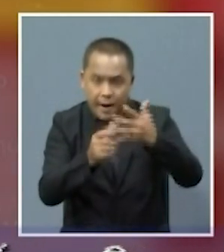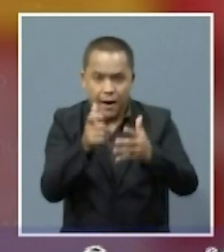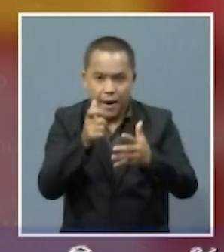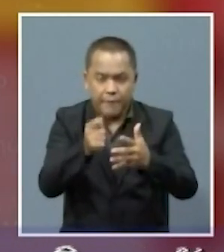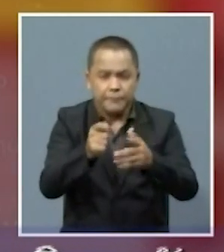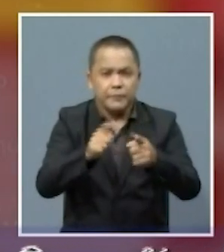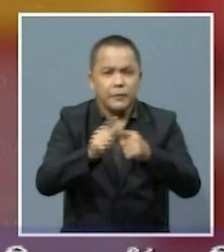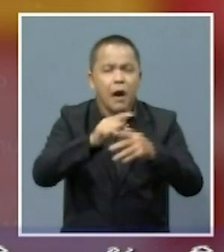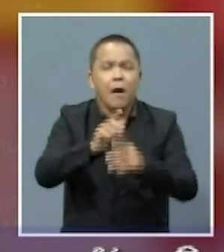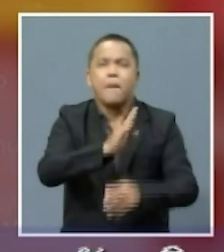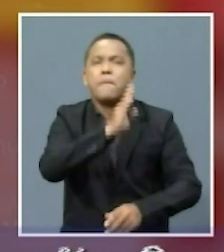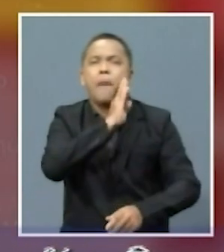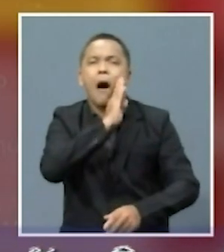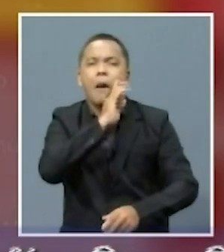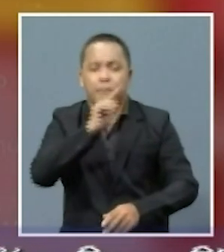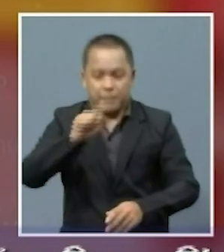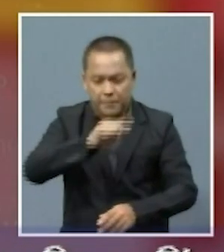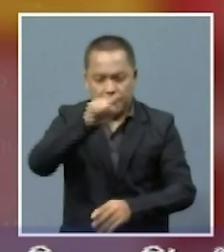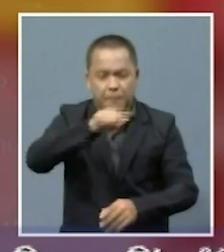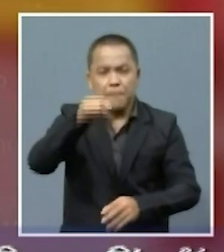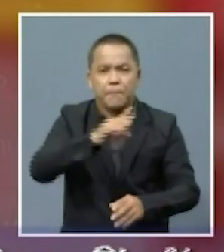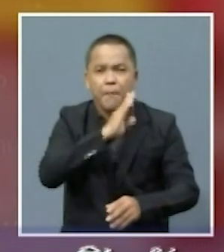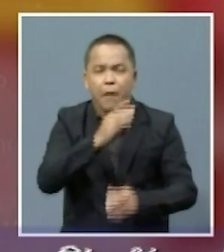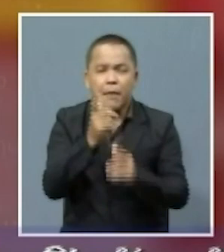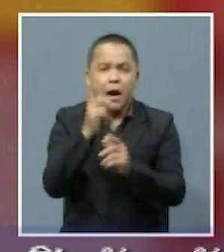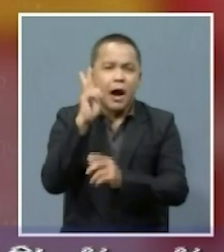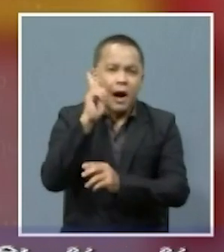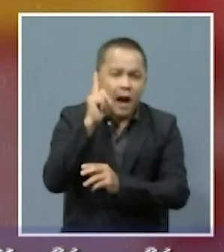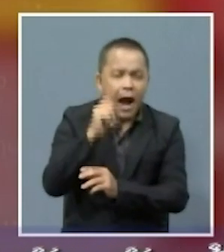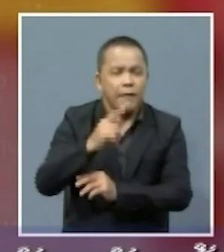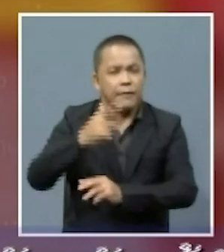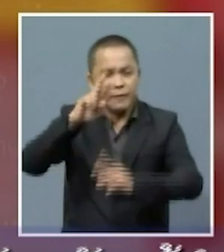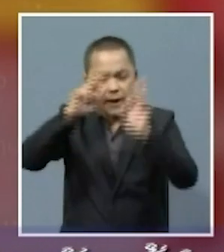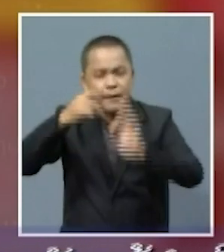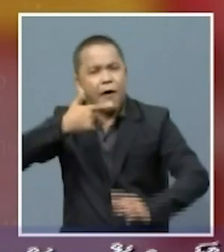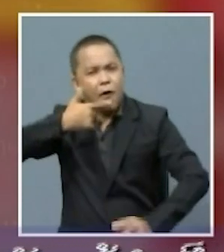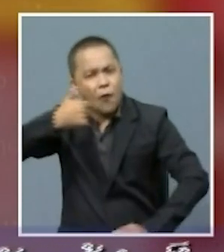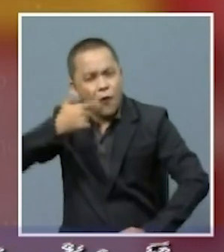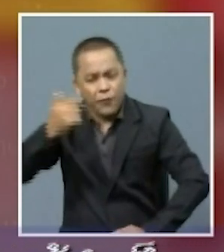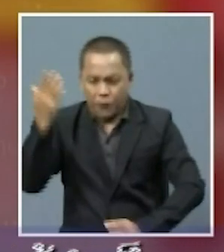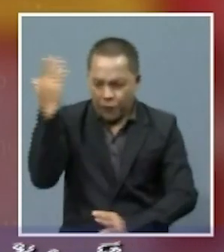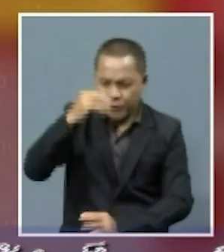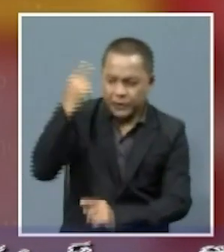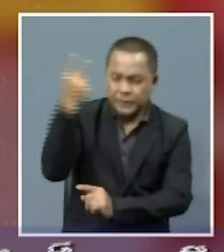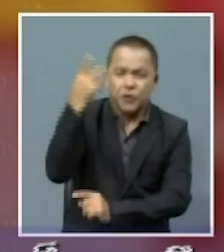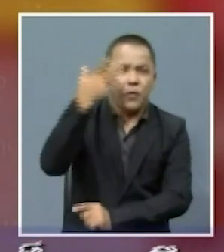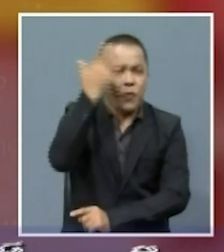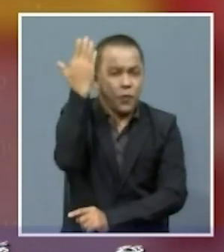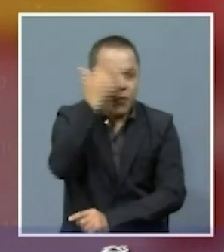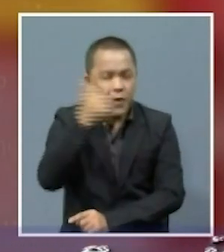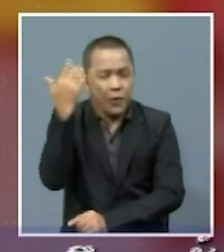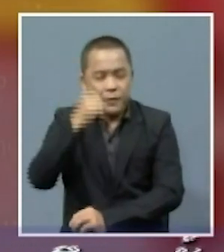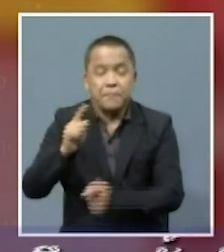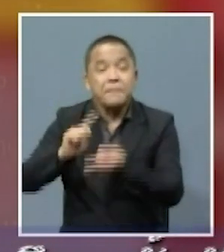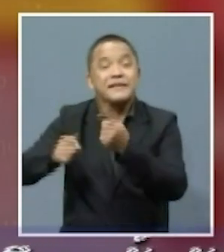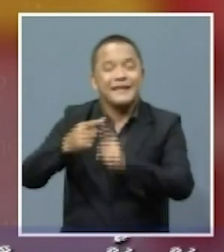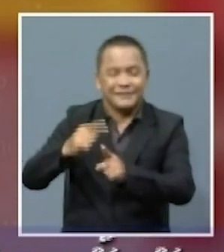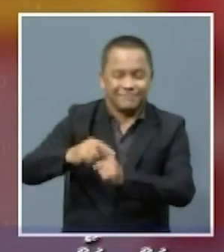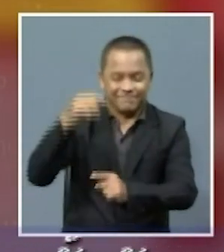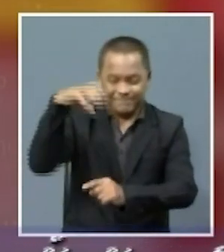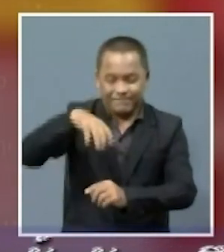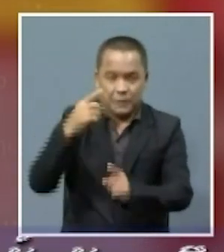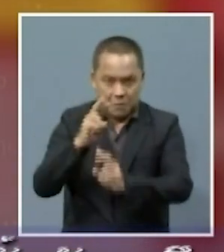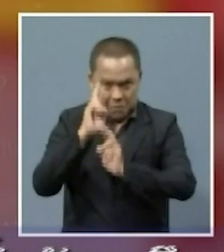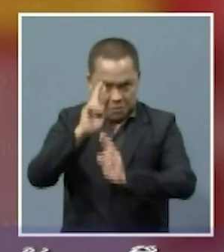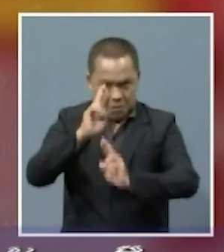ลุมแอคปลอมนะคะก็จะแชร์แต่ข่าวร้านอร่อยที่เที่ยวสวยๆแต่ไม่รู้ว่าเป็นใครก็จะแอดท่านมาเป็นเพื่อนอันนี้ก็